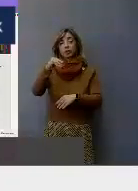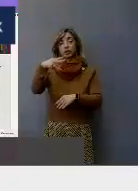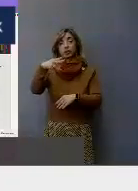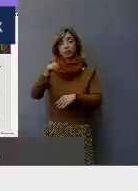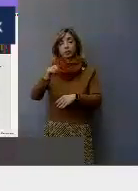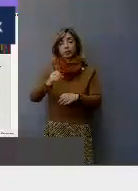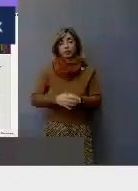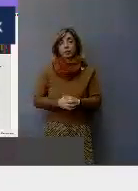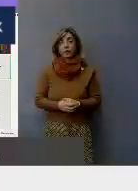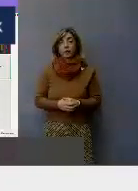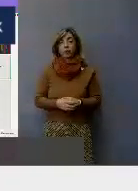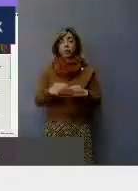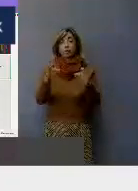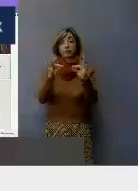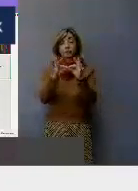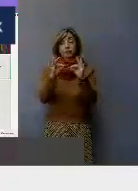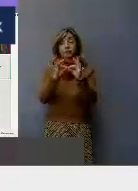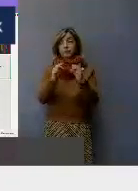favorevole